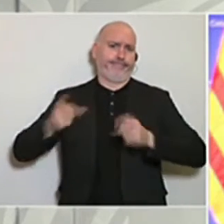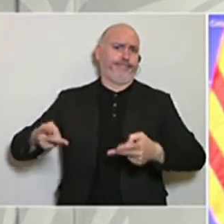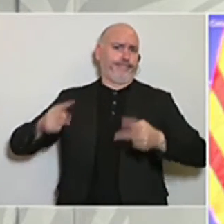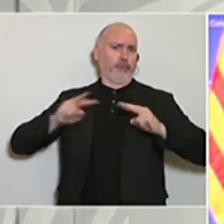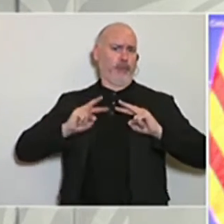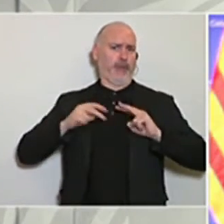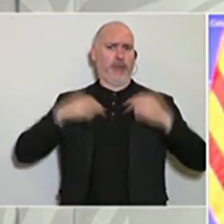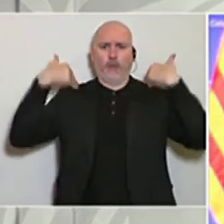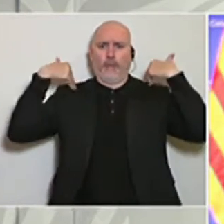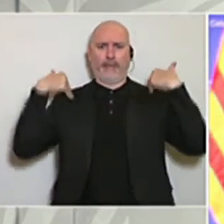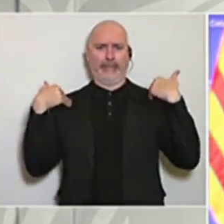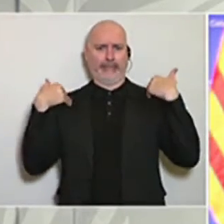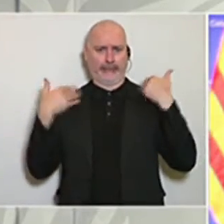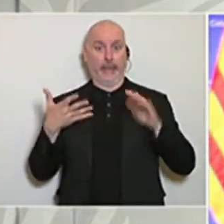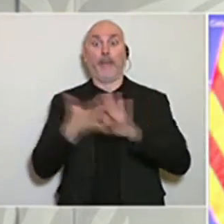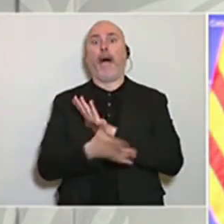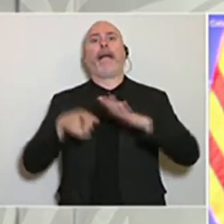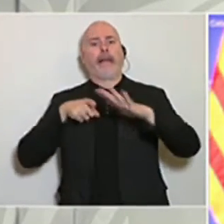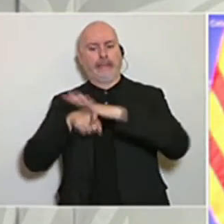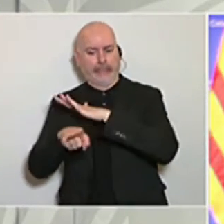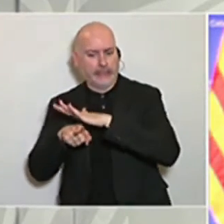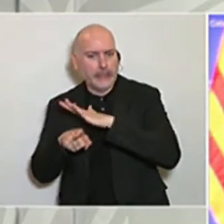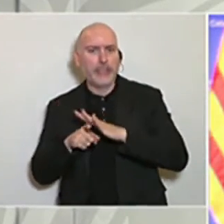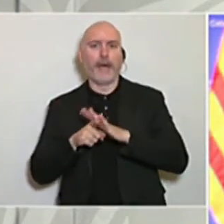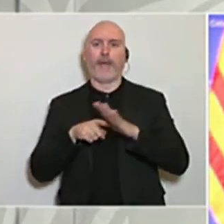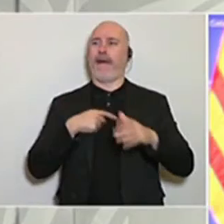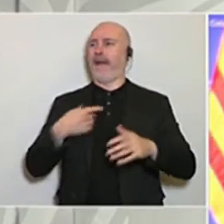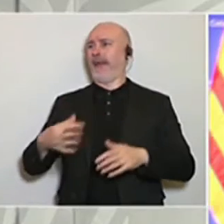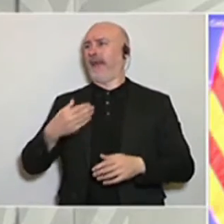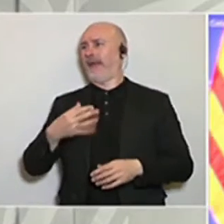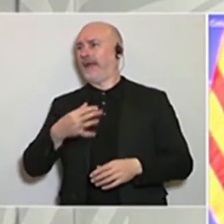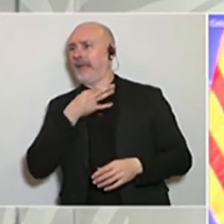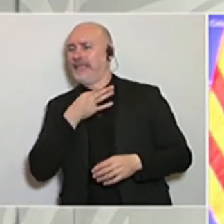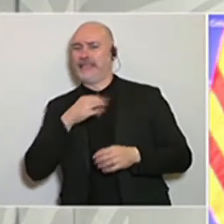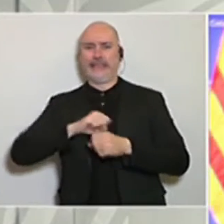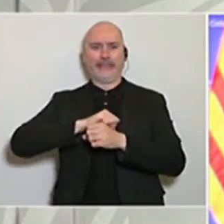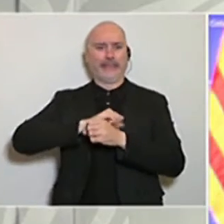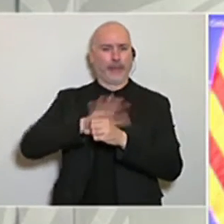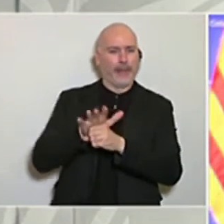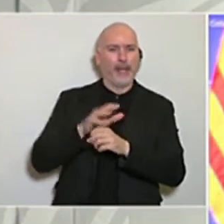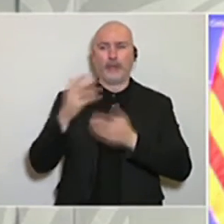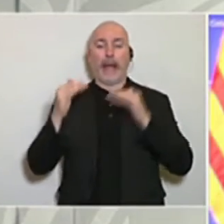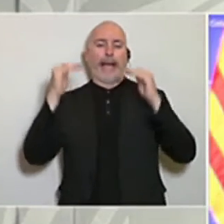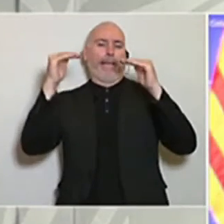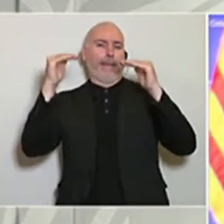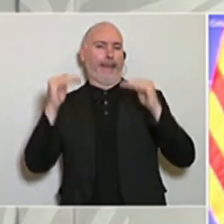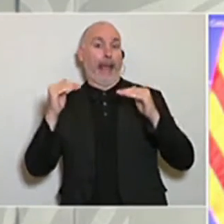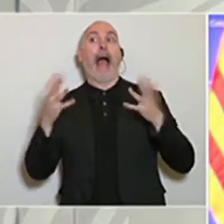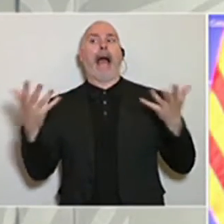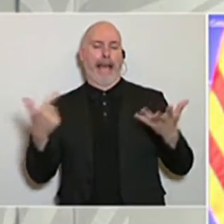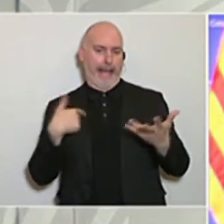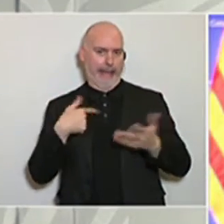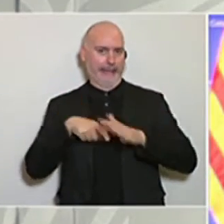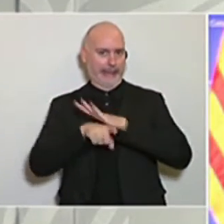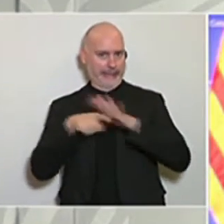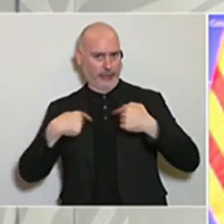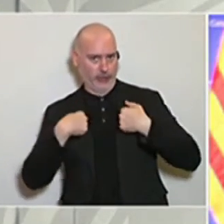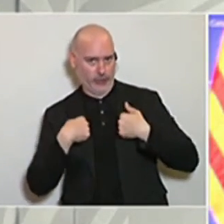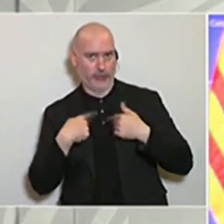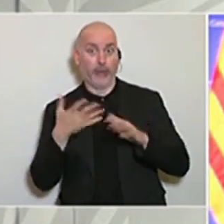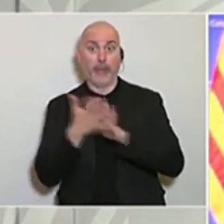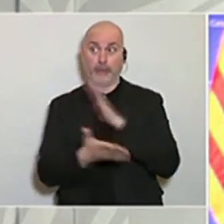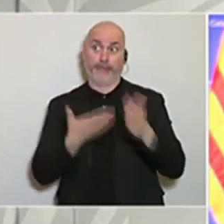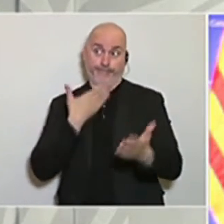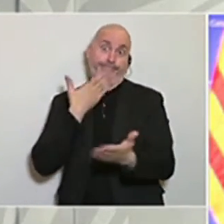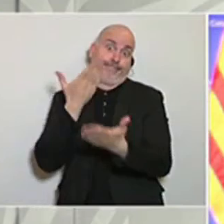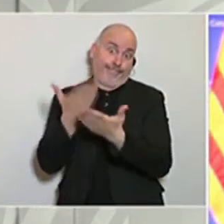poder gestionar directament aquesta desescalada d'aquesta crisi sanitària, no? I per tant, també demanem aquests